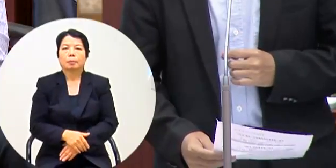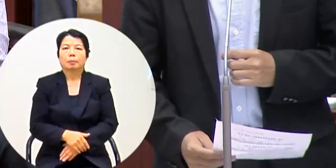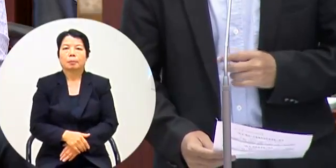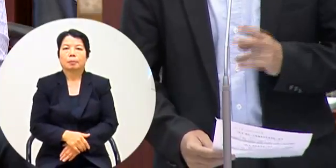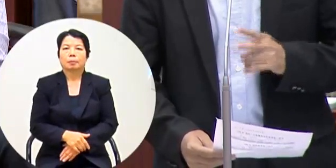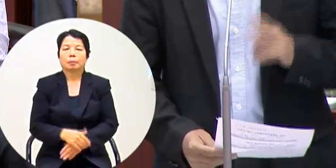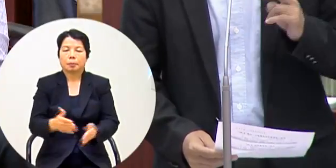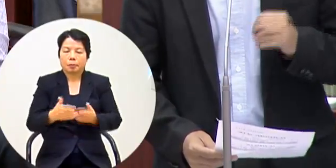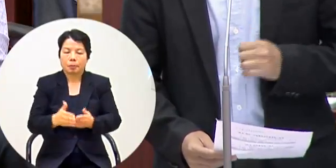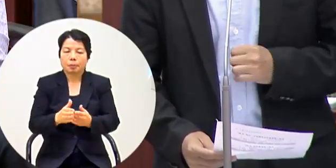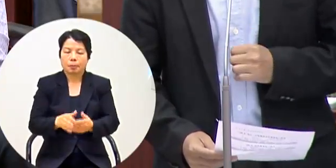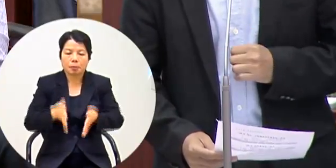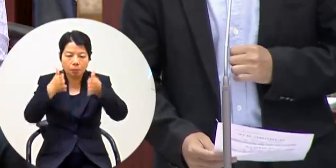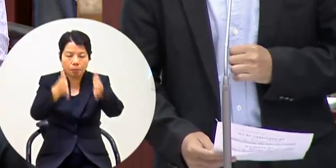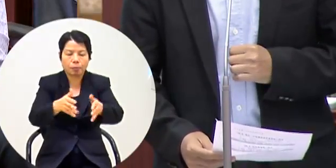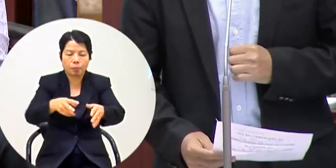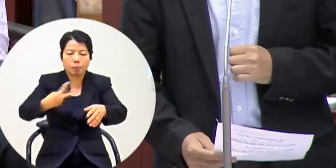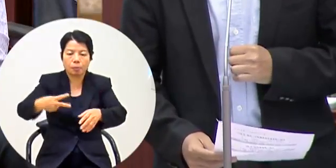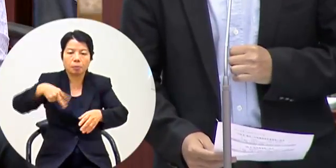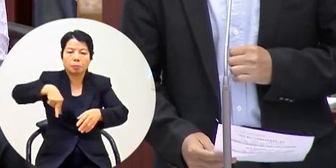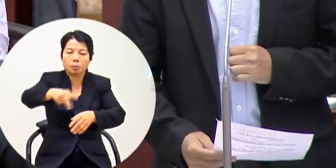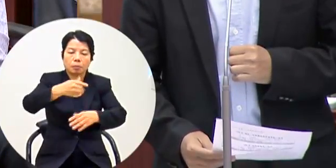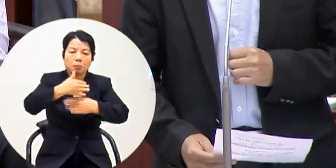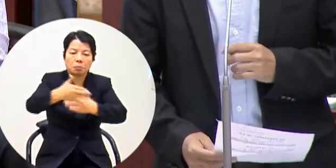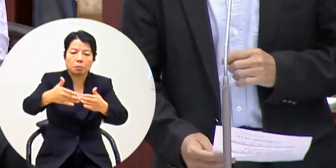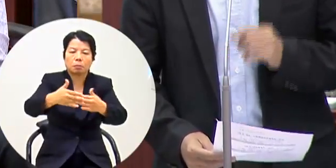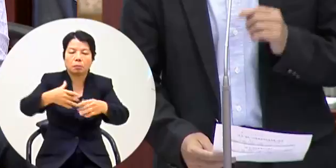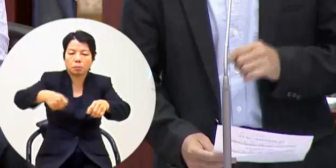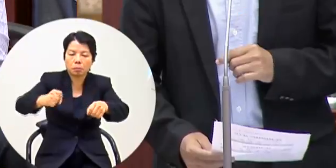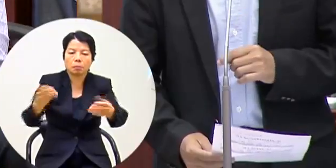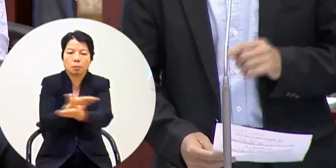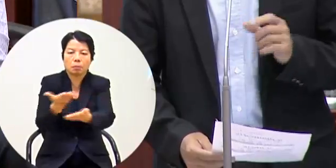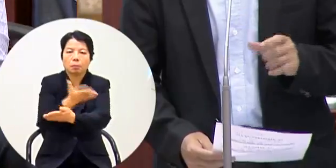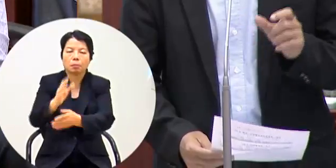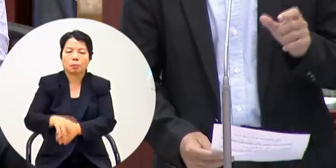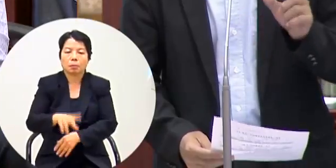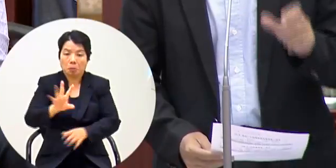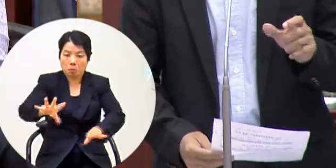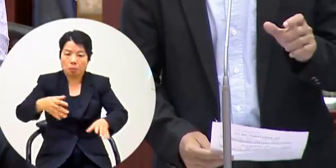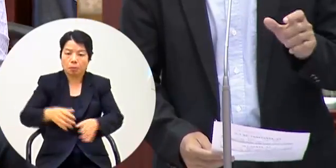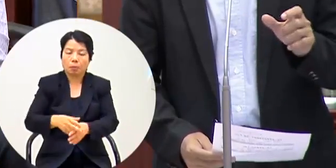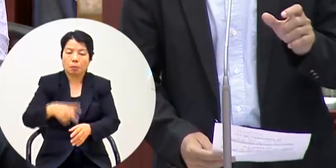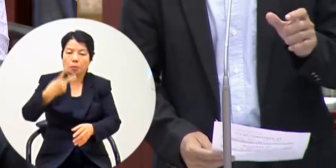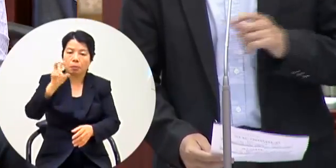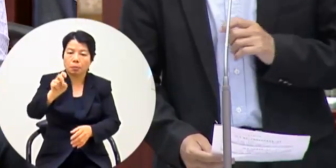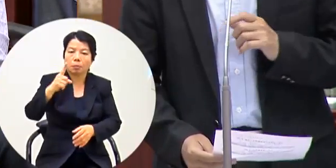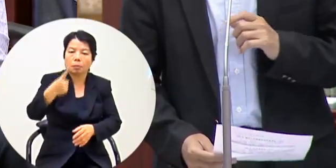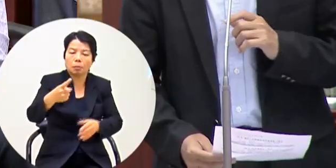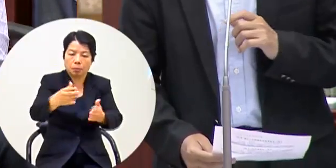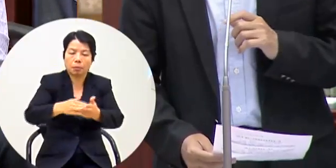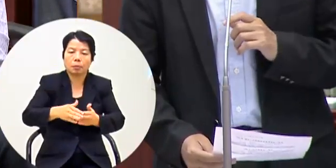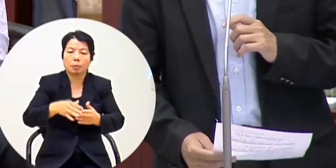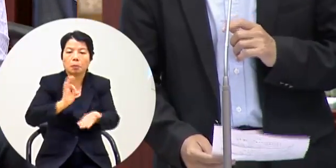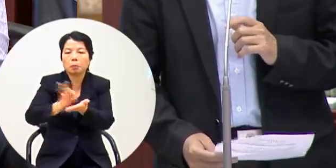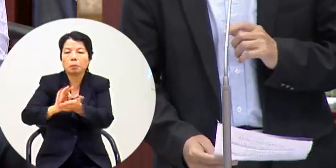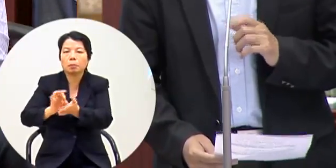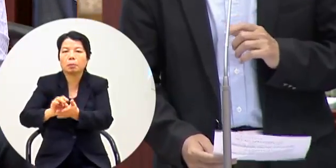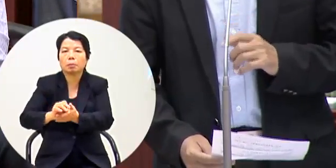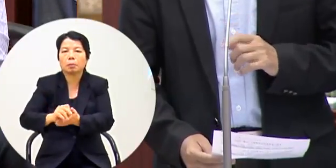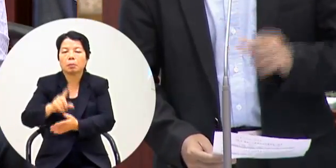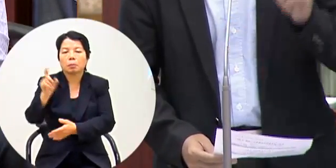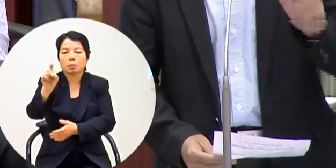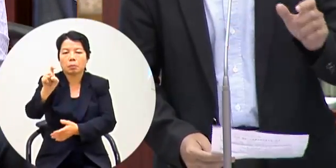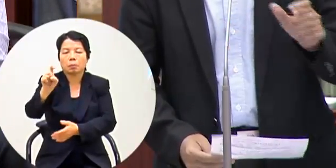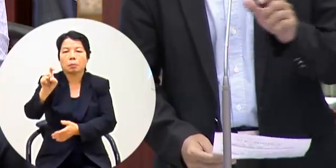车的汰换。安吉玛21万部，大概使用中的剩下大概10万部，因为其他的一半，我们的说法叫死车